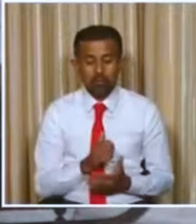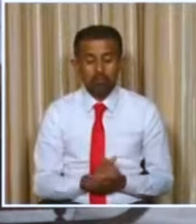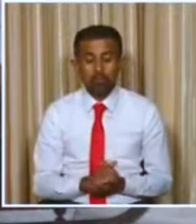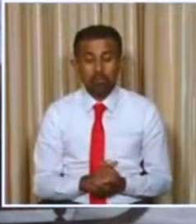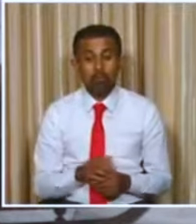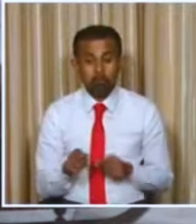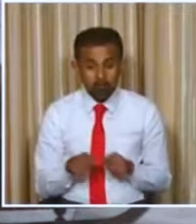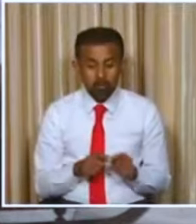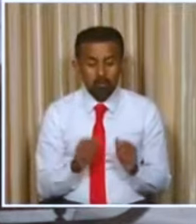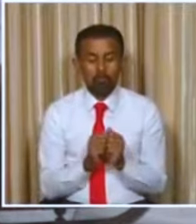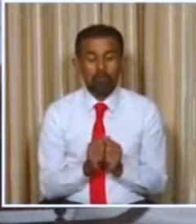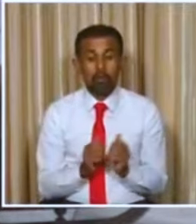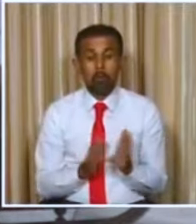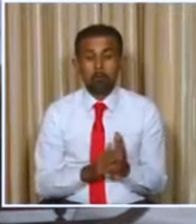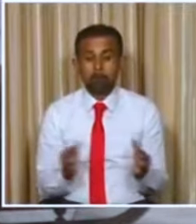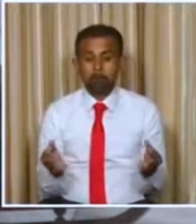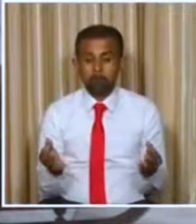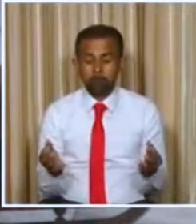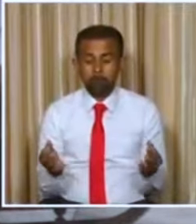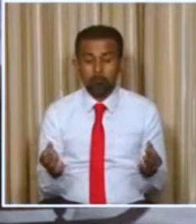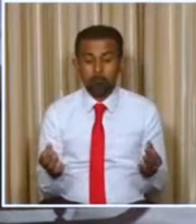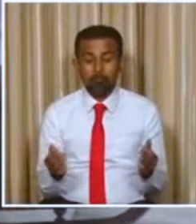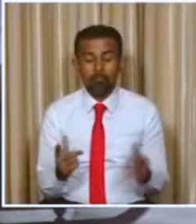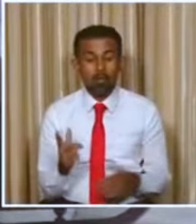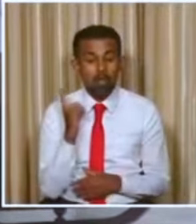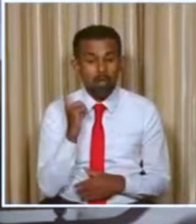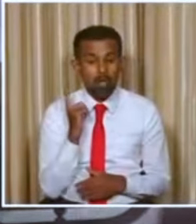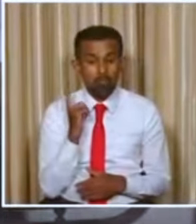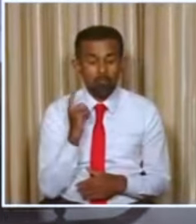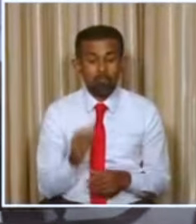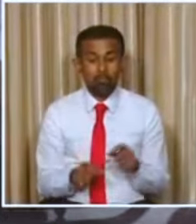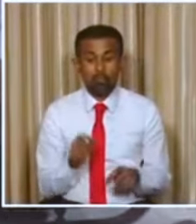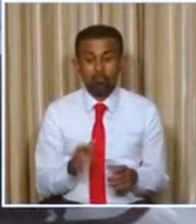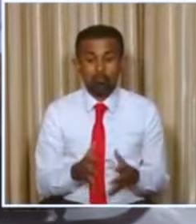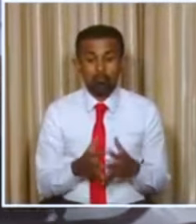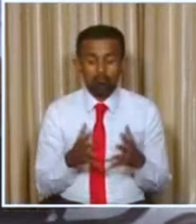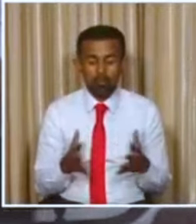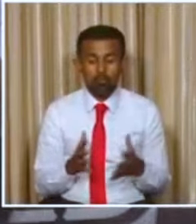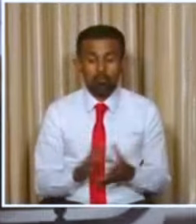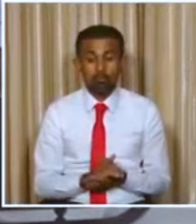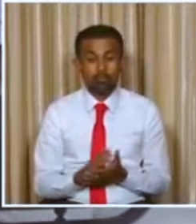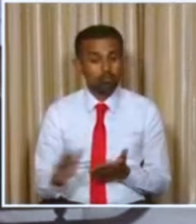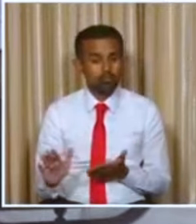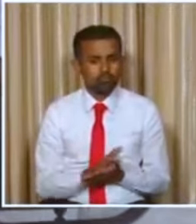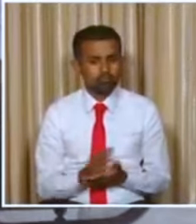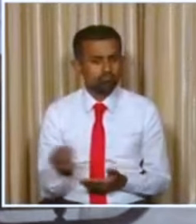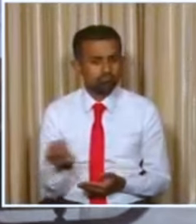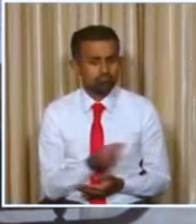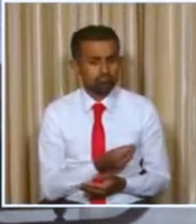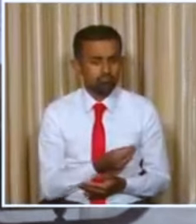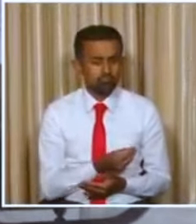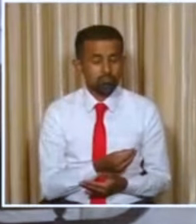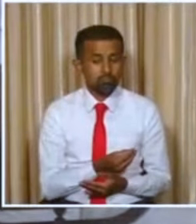துணை நிற்கிறார்கள். இன்றும் எங்களுடைய பிரதேசங்களிலே இந்த சிங்கள பௌத்த மயமாக்கல் நடைபெற்றுக் கொண்டிருக்கின்றது. தையட்டியிலே சட்டவிரோதமாக